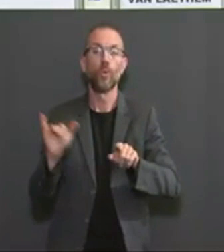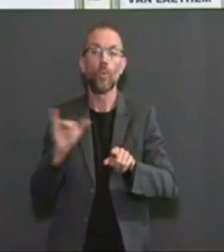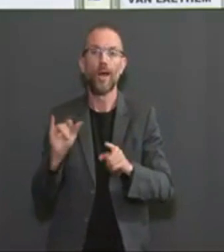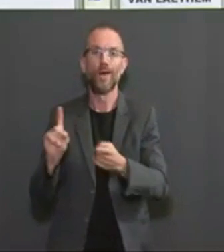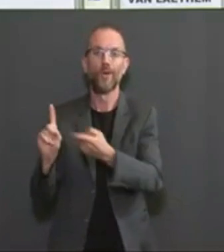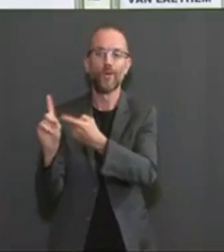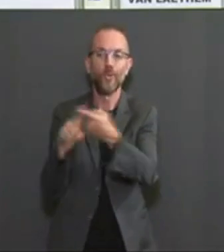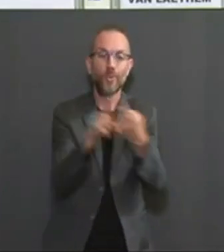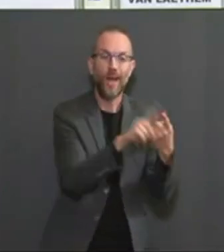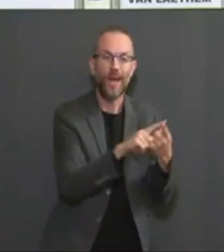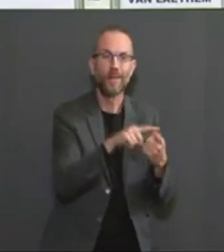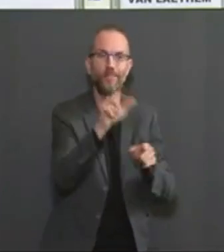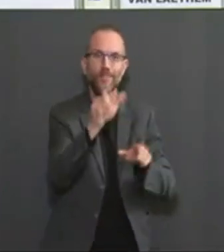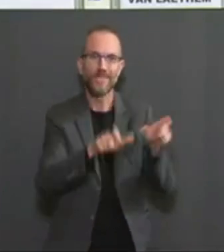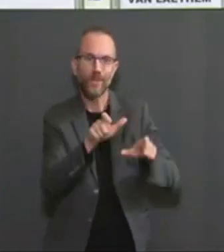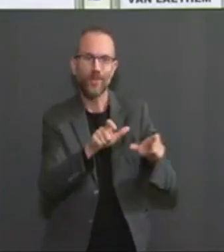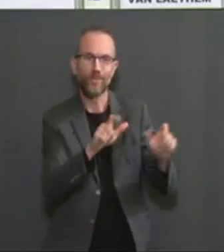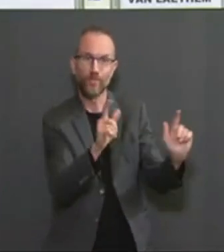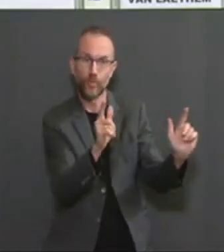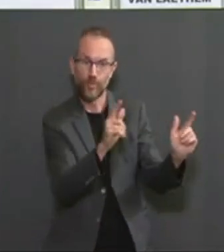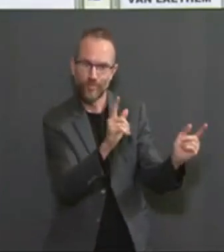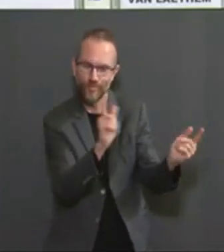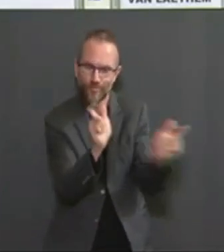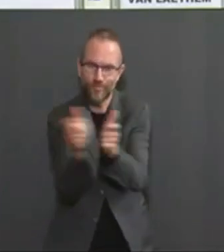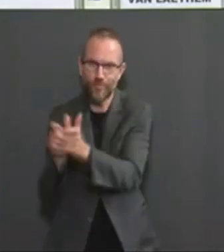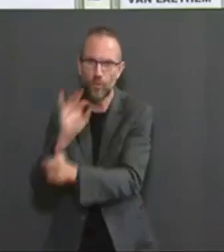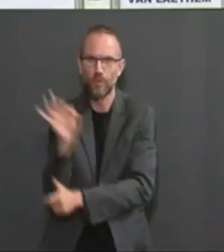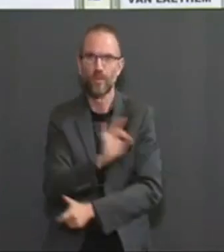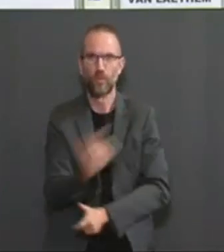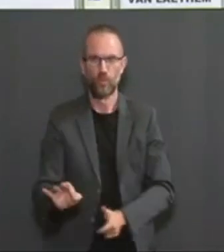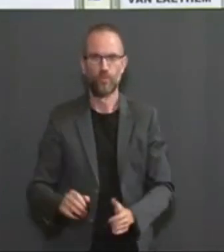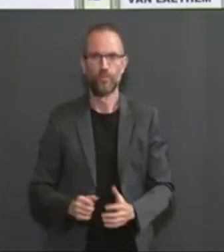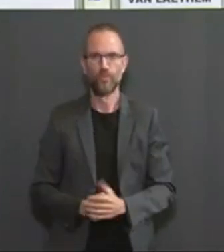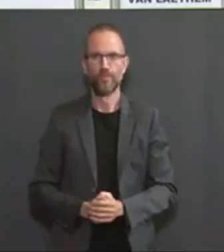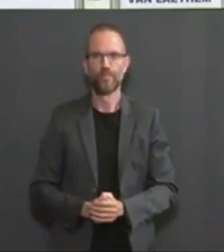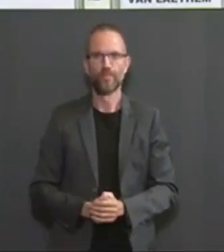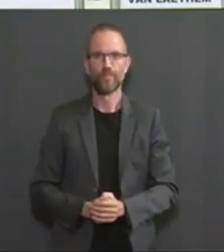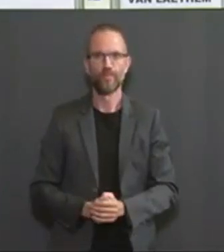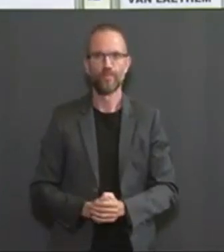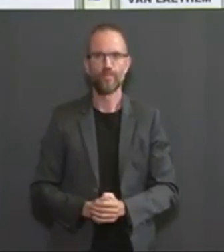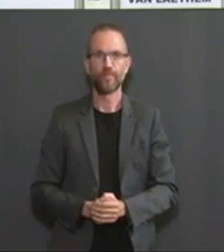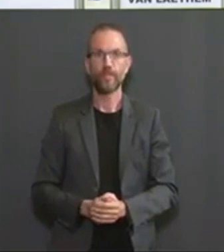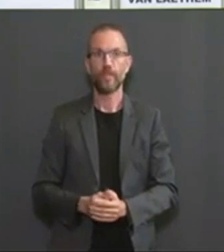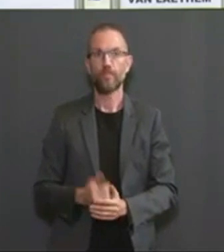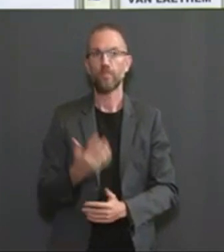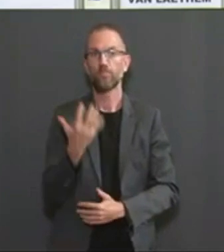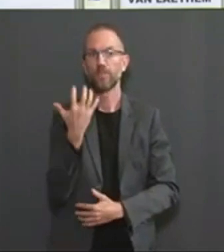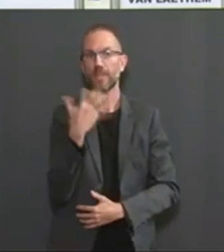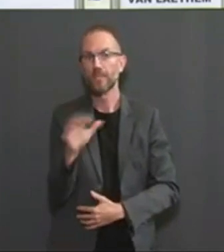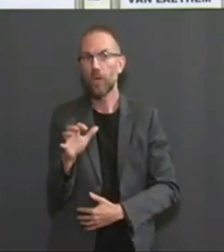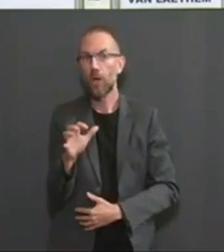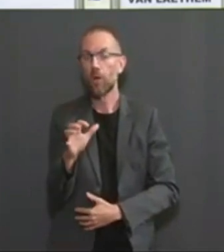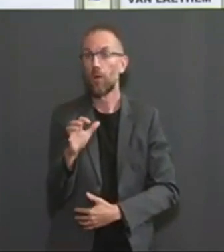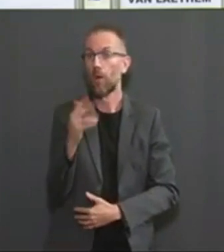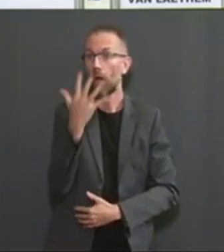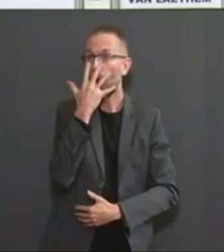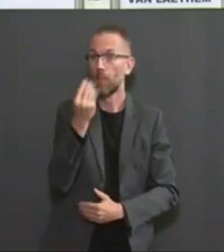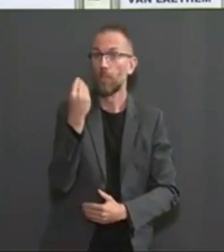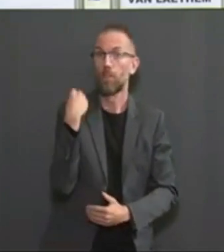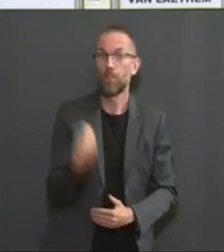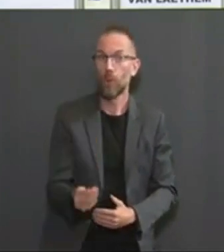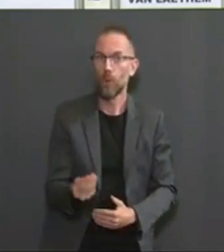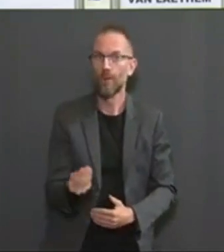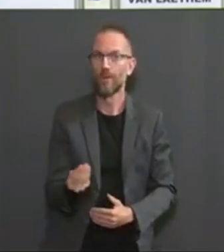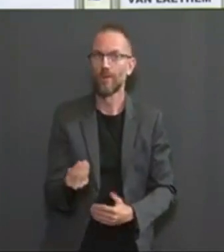moment-là. 500 nouvelles contaminations par jour, cela peut paraître effectivement peu, surtout par rapport aux